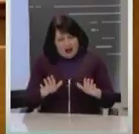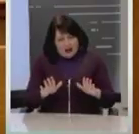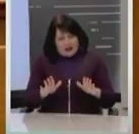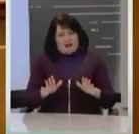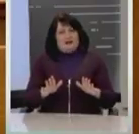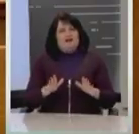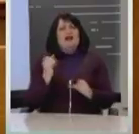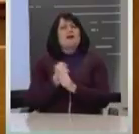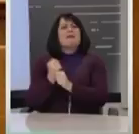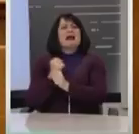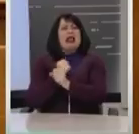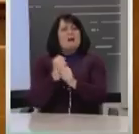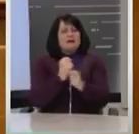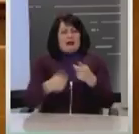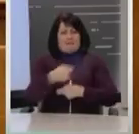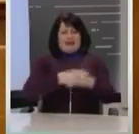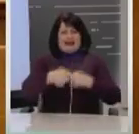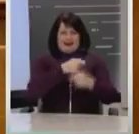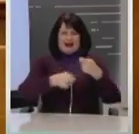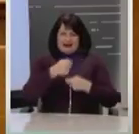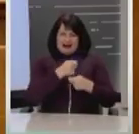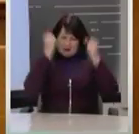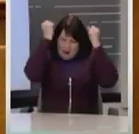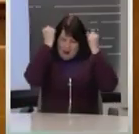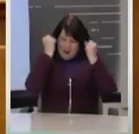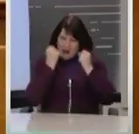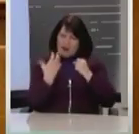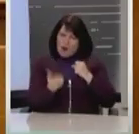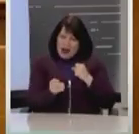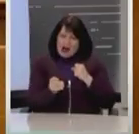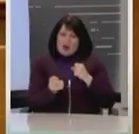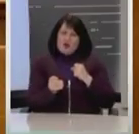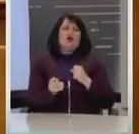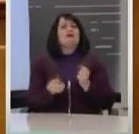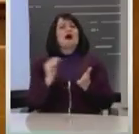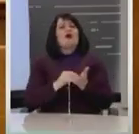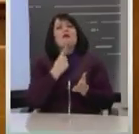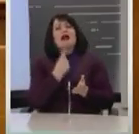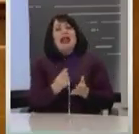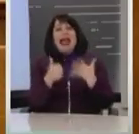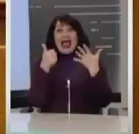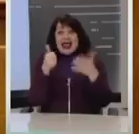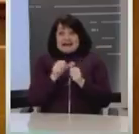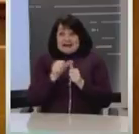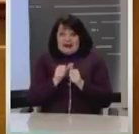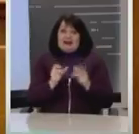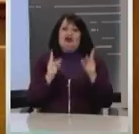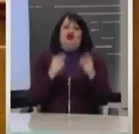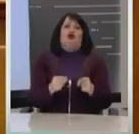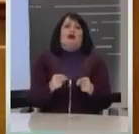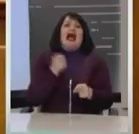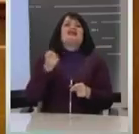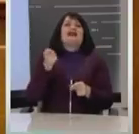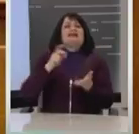με τους επαγγελματίες και τις επιχειρήσεις που επλήγησαν, όπου μεταξύ άλλων προβλέπεται και η εξάμενη αναστολή της καταβολής των